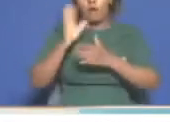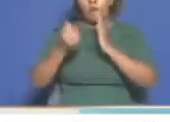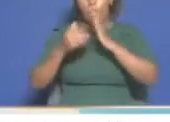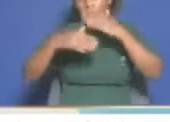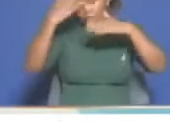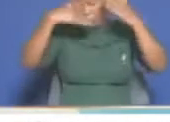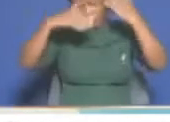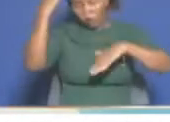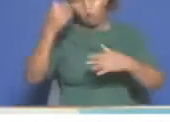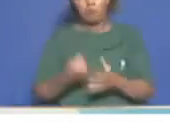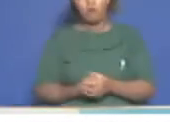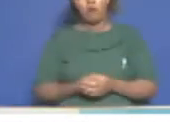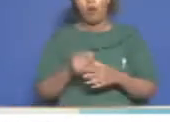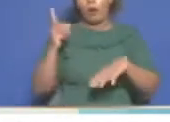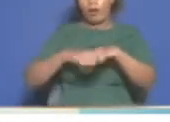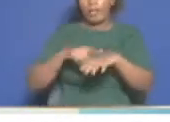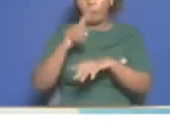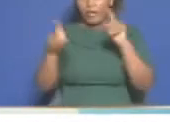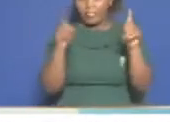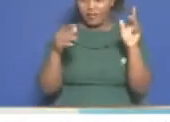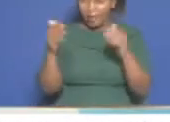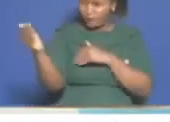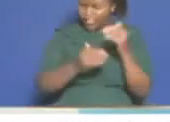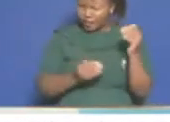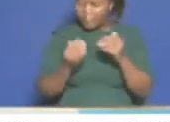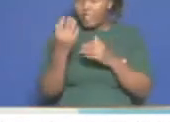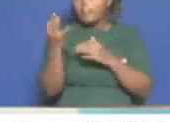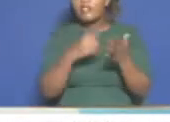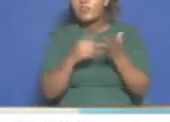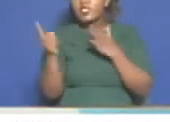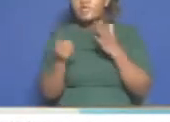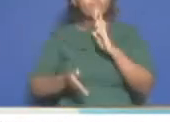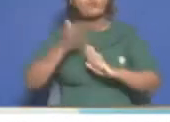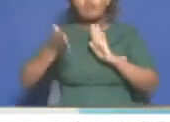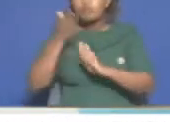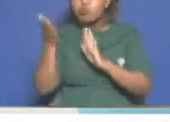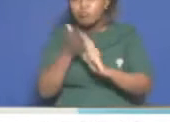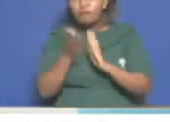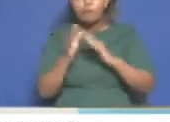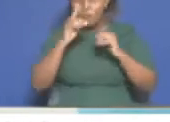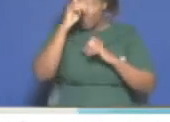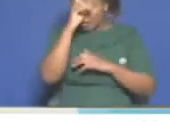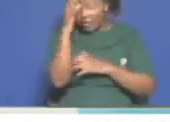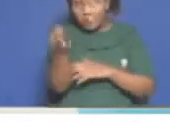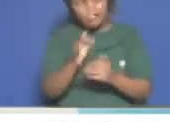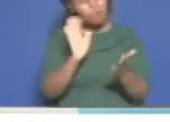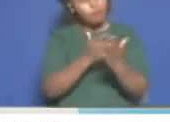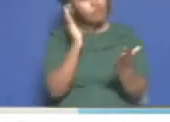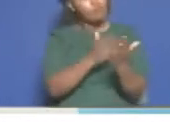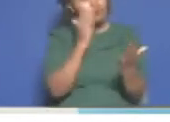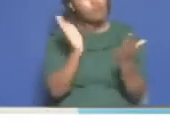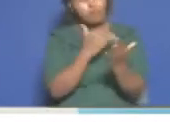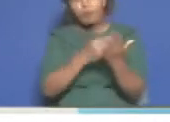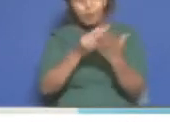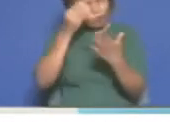Ndio unapata kwamba wakati mtihani umekaribia wiki mbili tatu ndio tunakimbia katika madarasa kwenda kuangalia tulikuwa tuna notes gani, tupatie